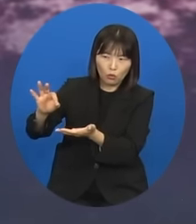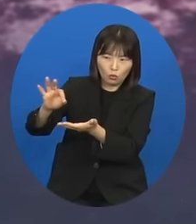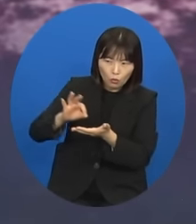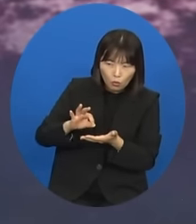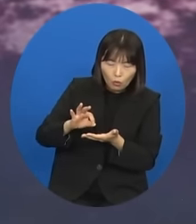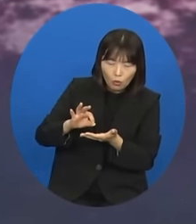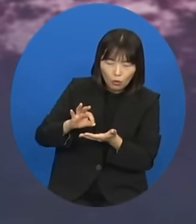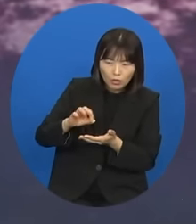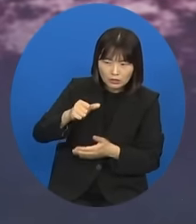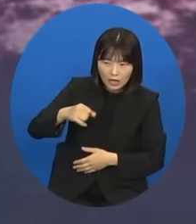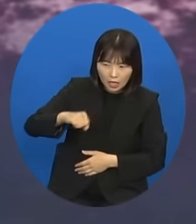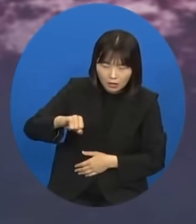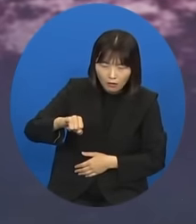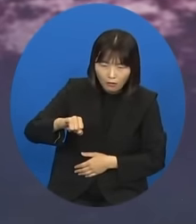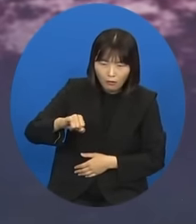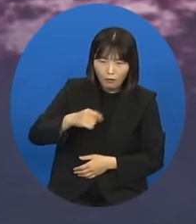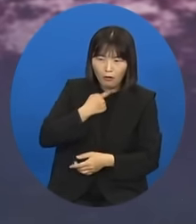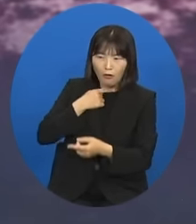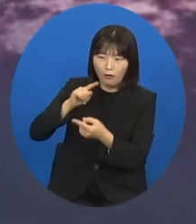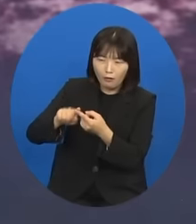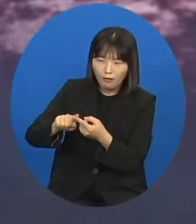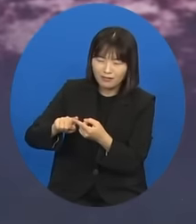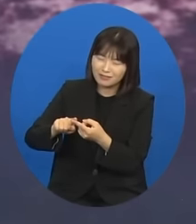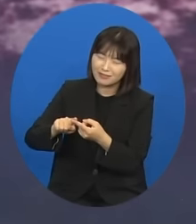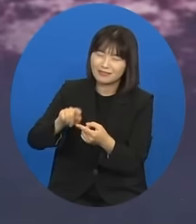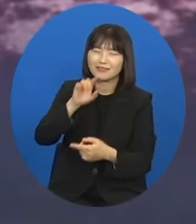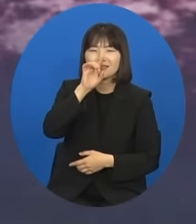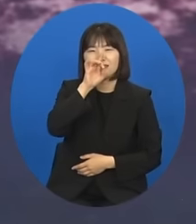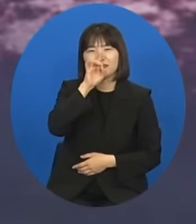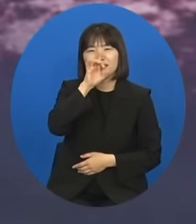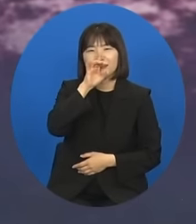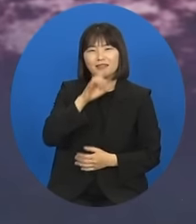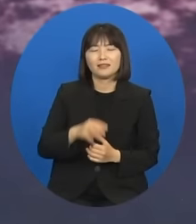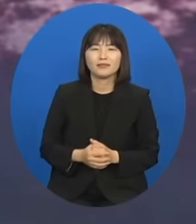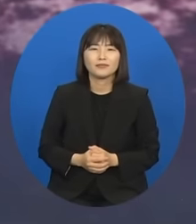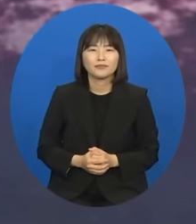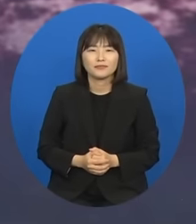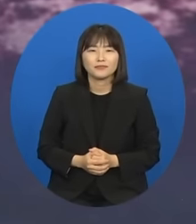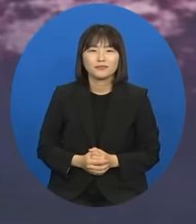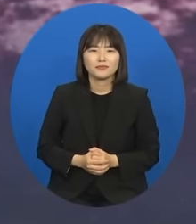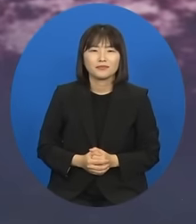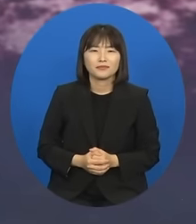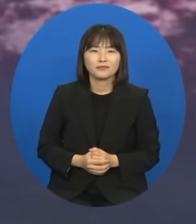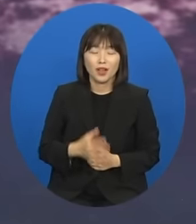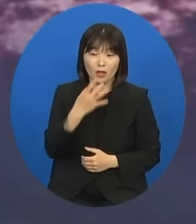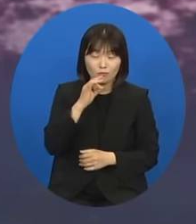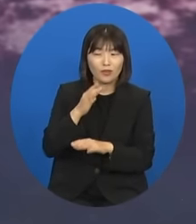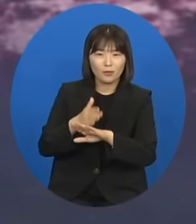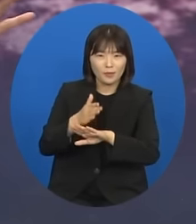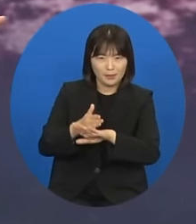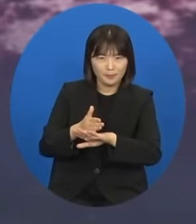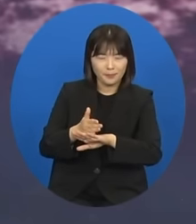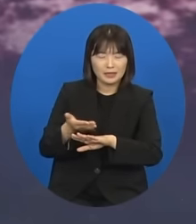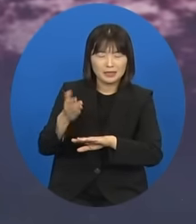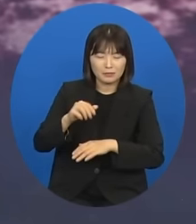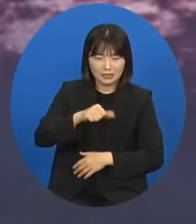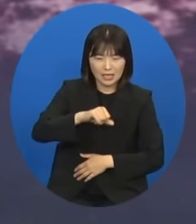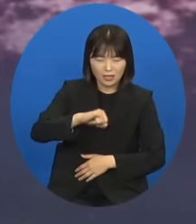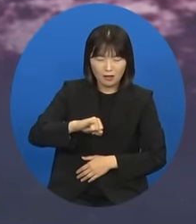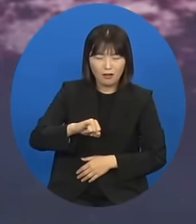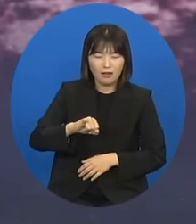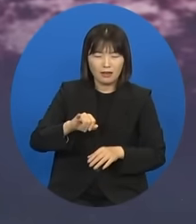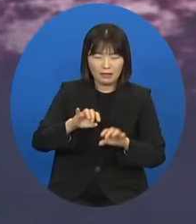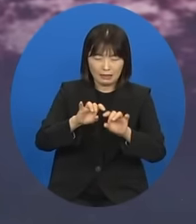마음이 더 가면 안되죠 그러면 그렇게 편하시면 안됩니다 물론 고맙긴 하지만 자녀는 골고로 다 사랑해야